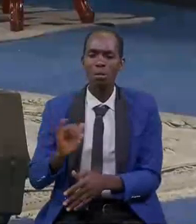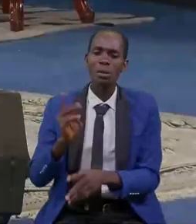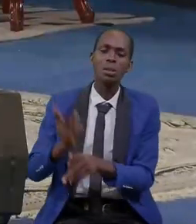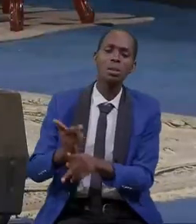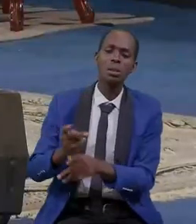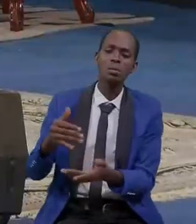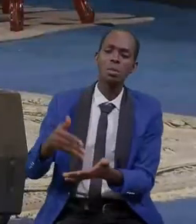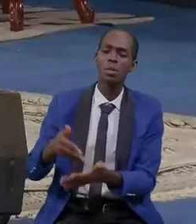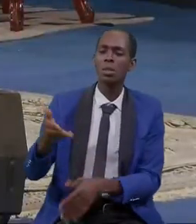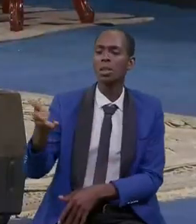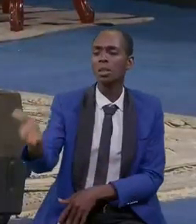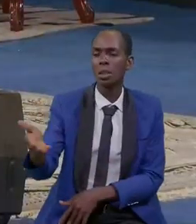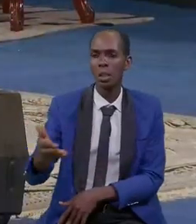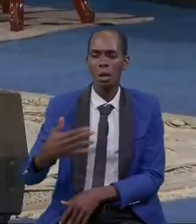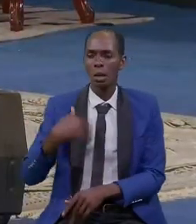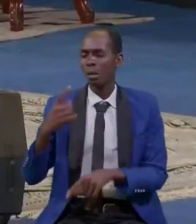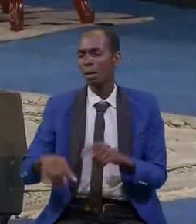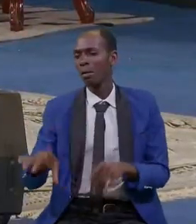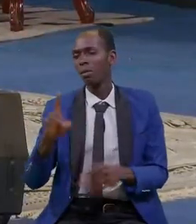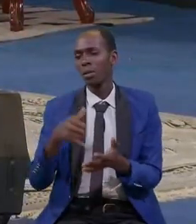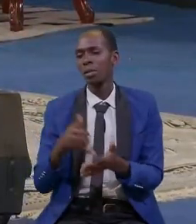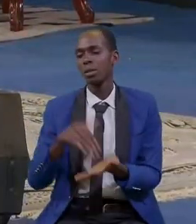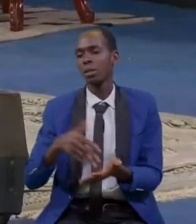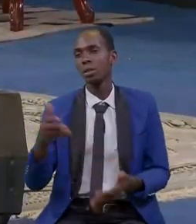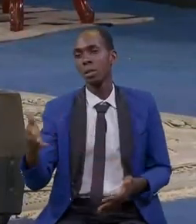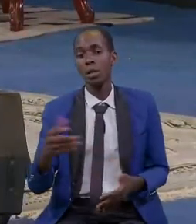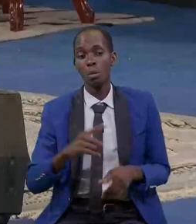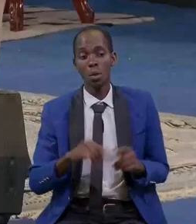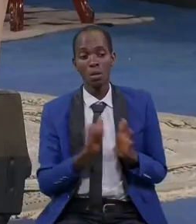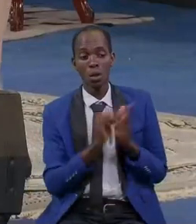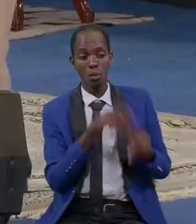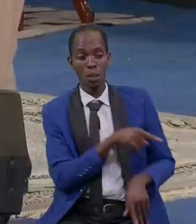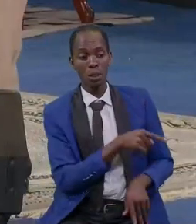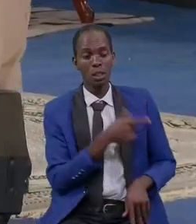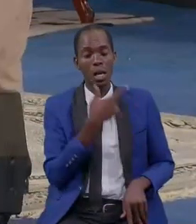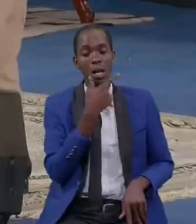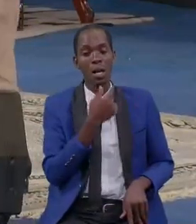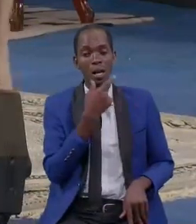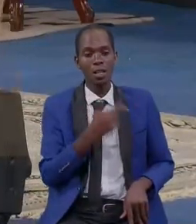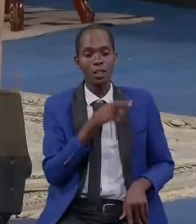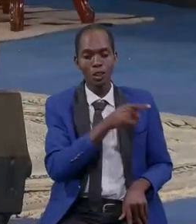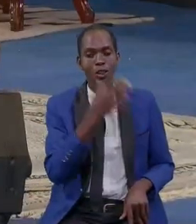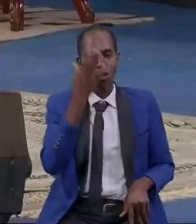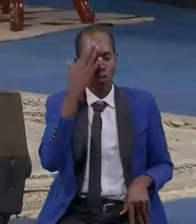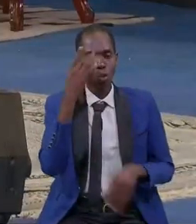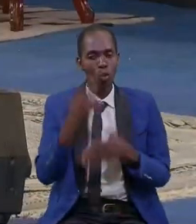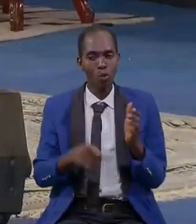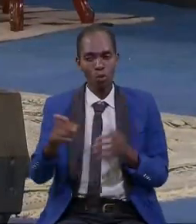Ah, on a déposé ça maintenant. Je ne vois pas ça. Et le monsieur qui demande le dossier, il sait ce qu'il